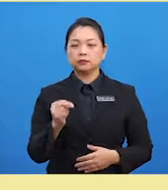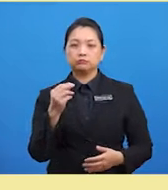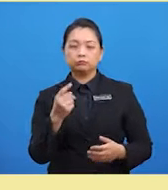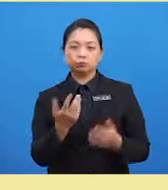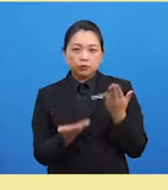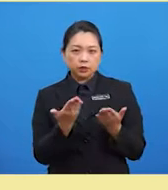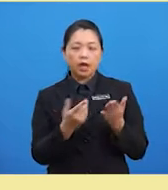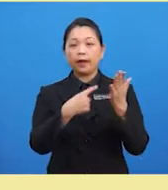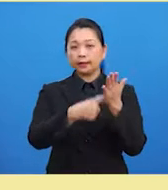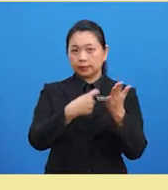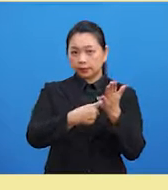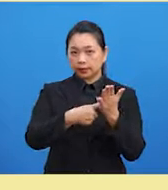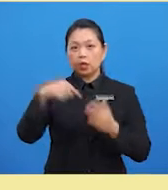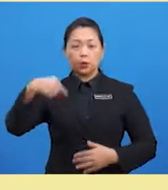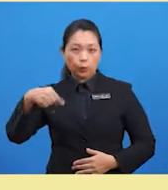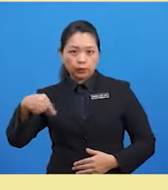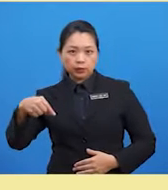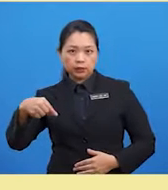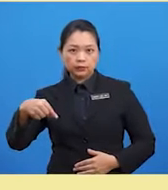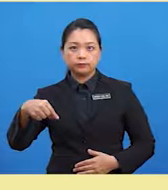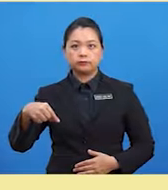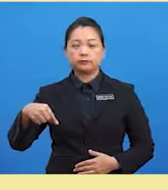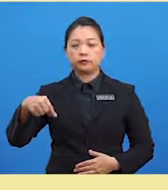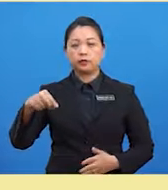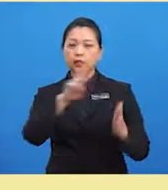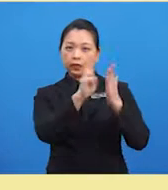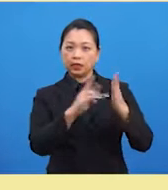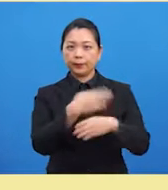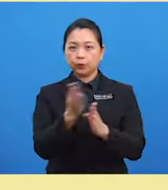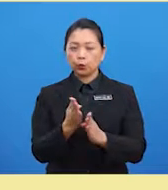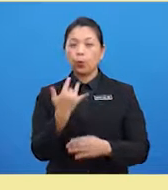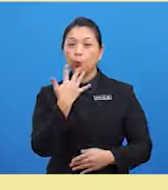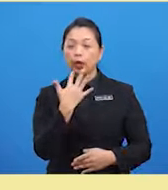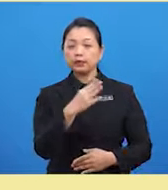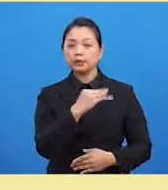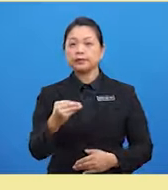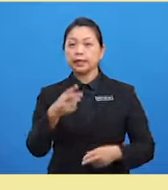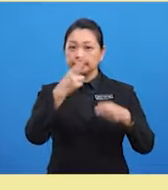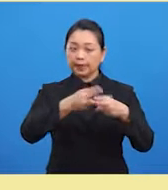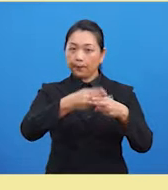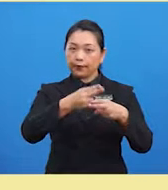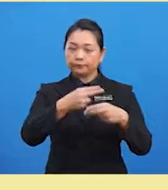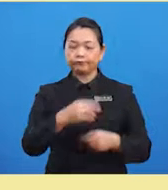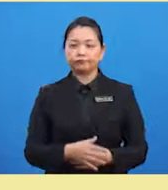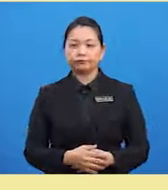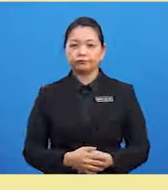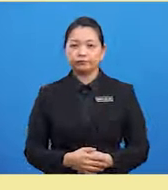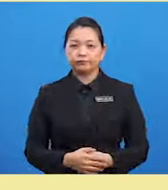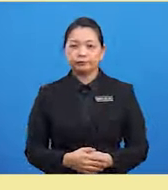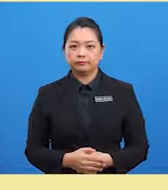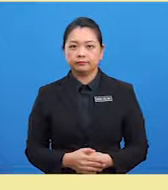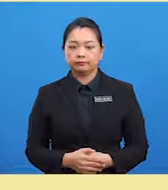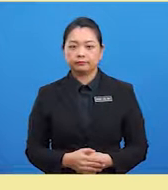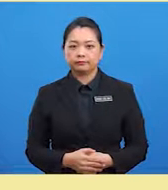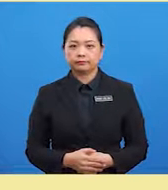segi harga, kualiti, reka bentuk, warna dan jenama.